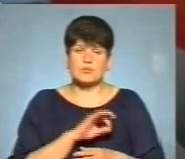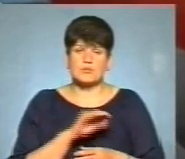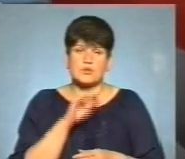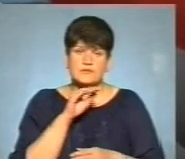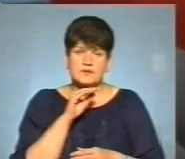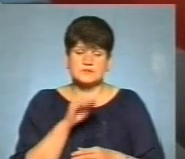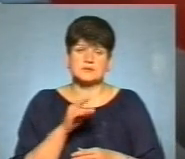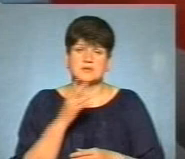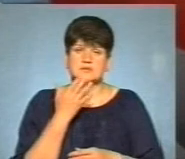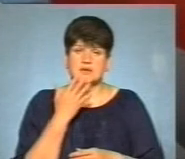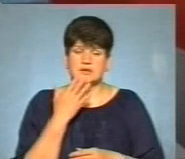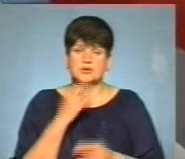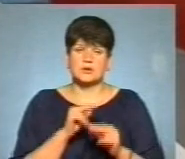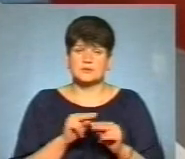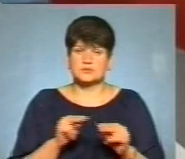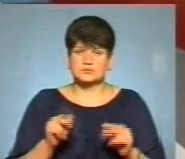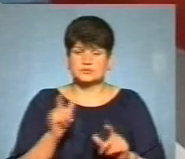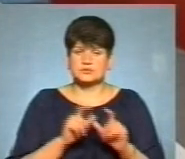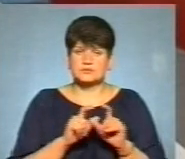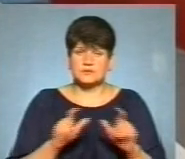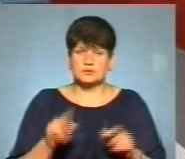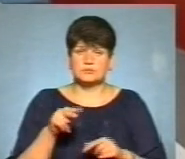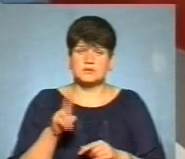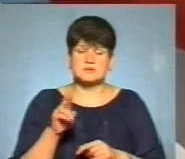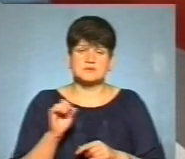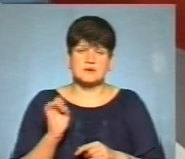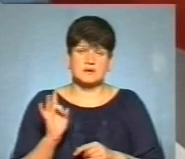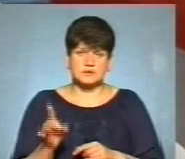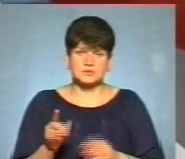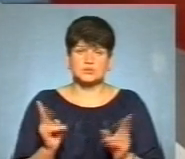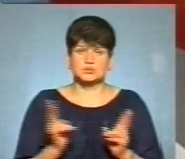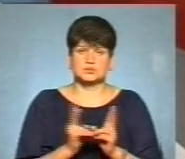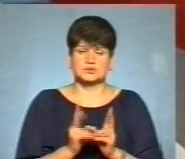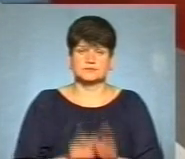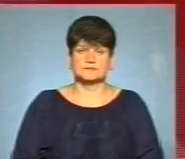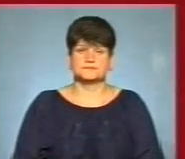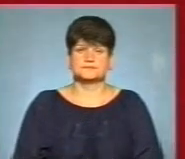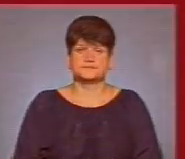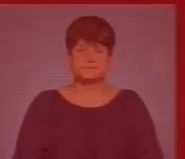національного педагогічного університету імені Володимира Гнатюка, Любомиром Сариком. До зустрічі в ефірі.